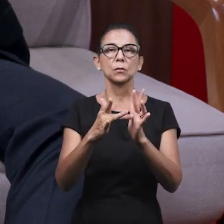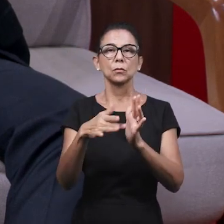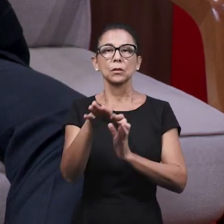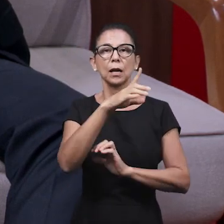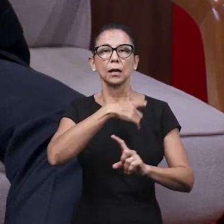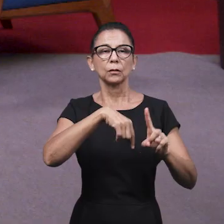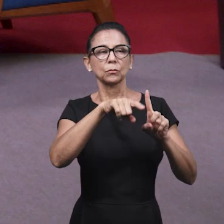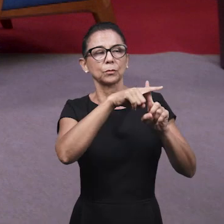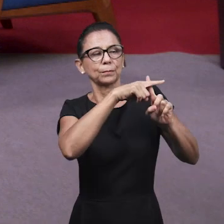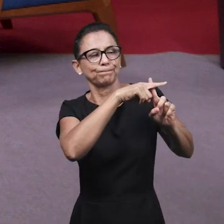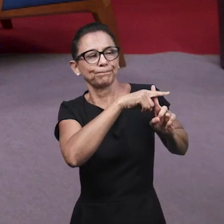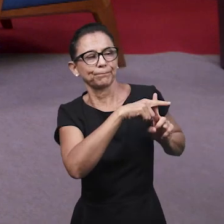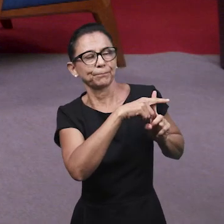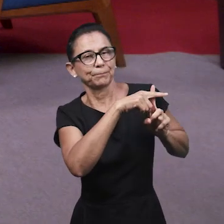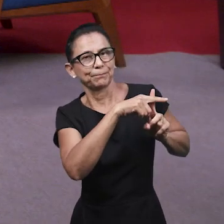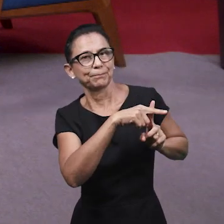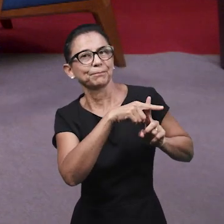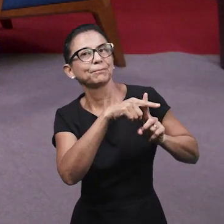Jésus.